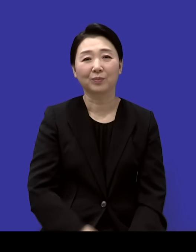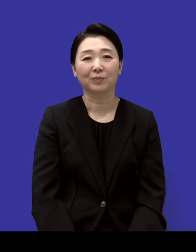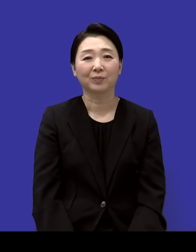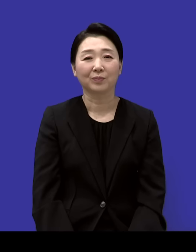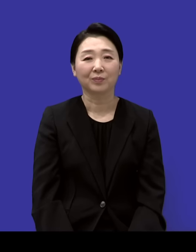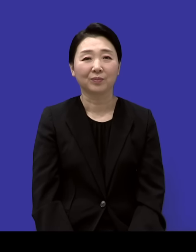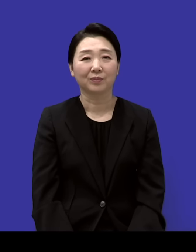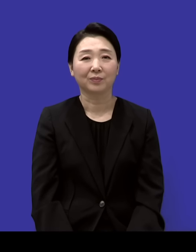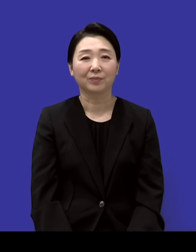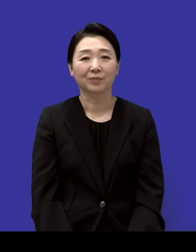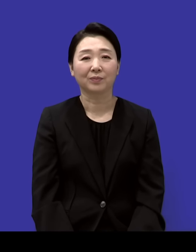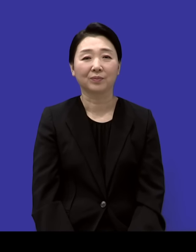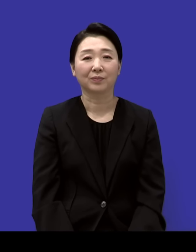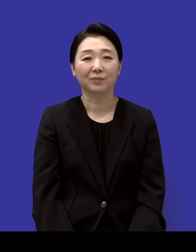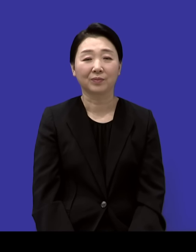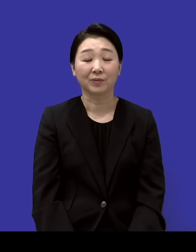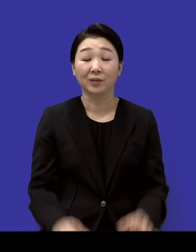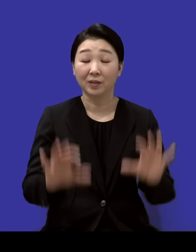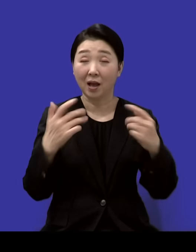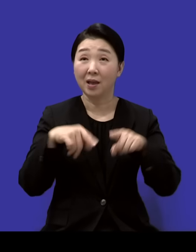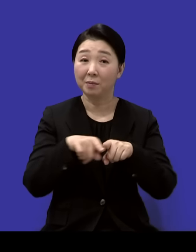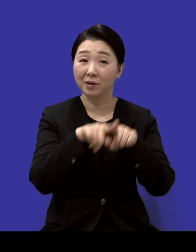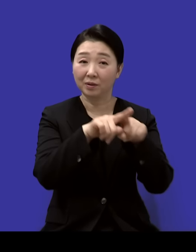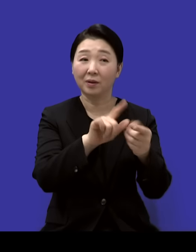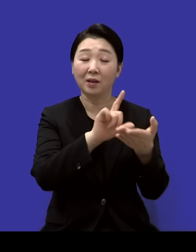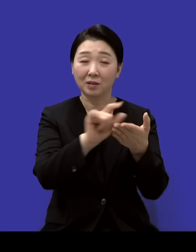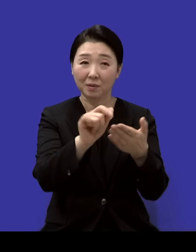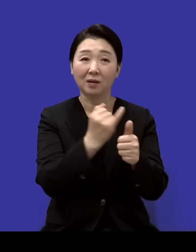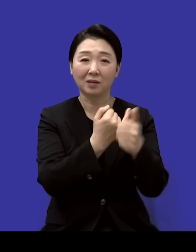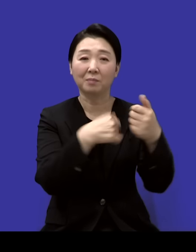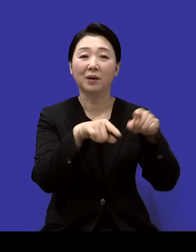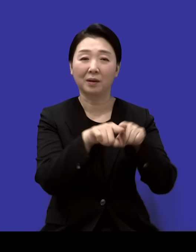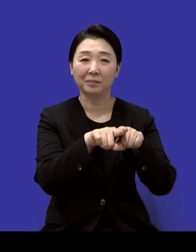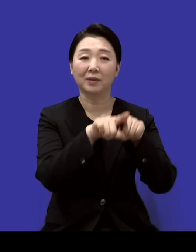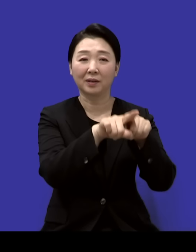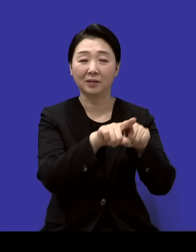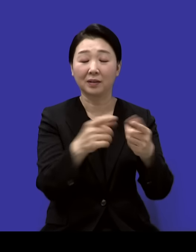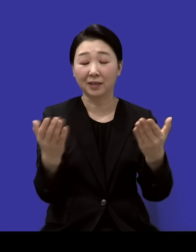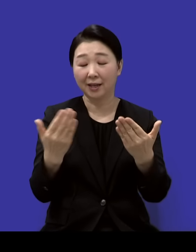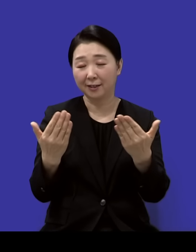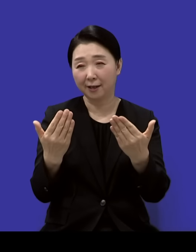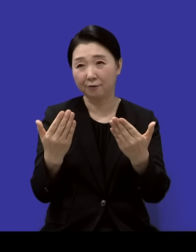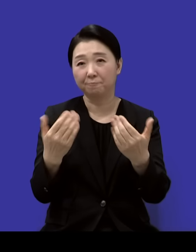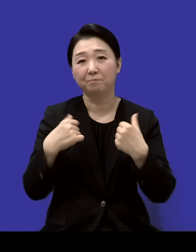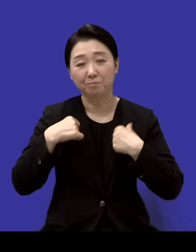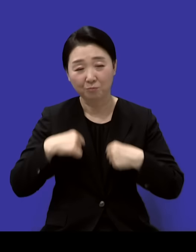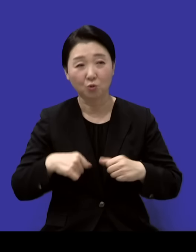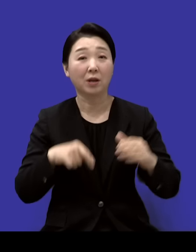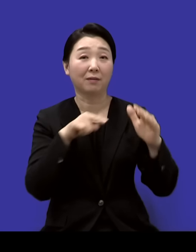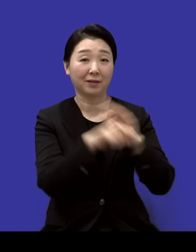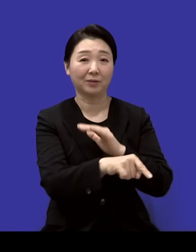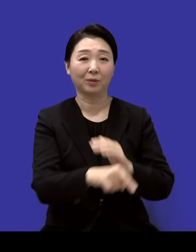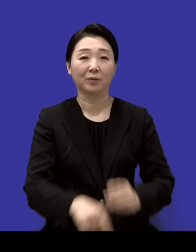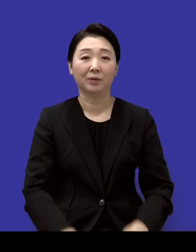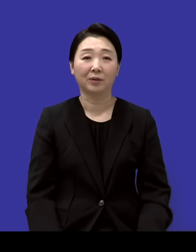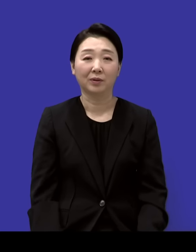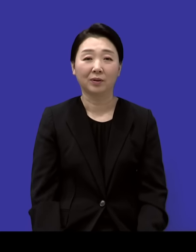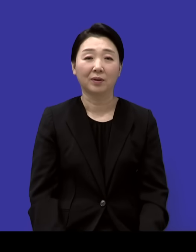이건 아니다 싶어서 아이들 다 데리고 이제 지방으로 남편 따라서 예. 저희 사역을 접고 갔는데